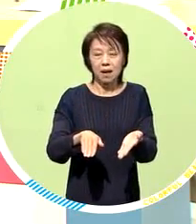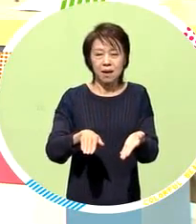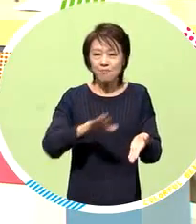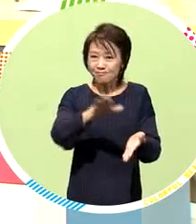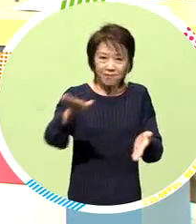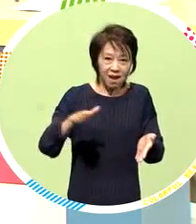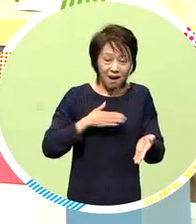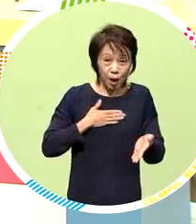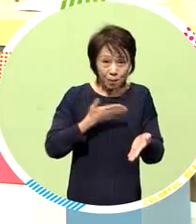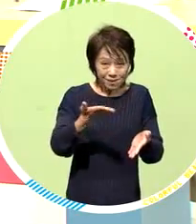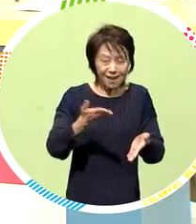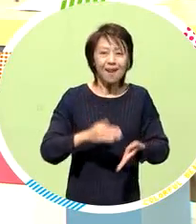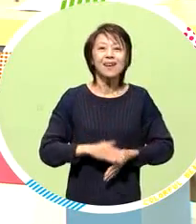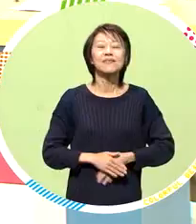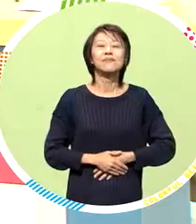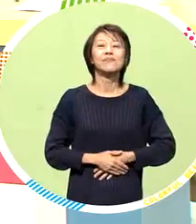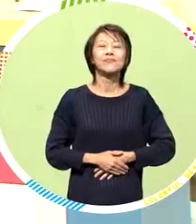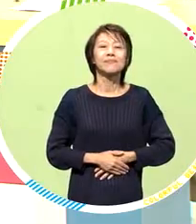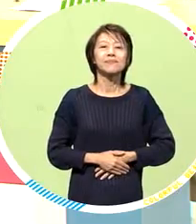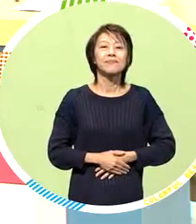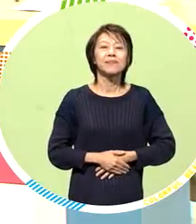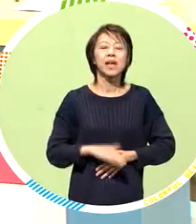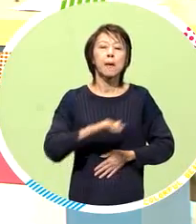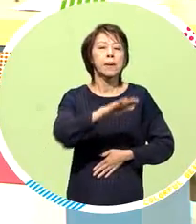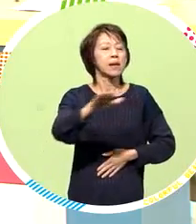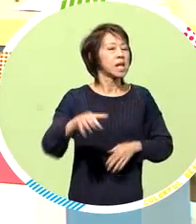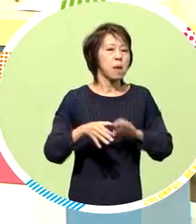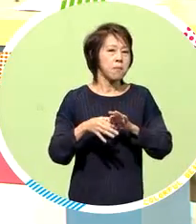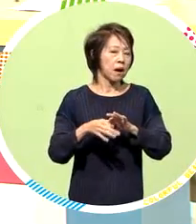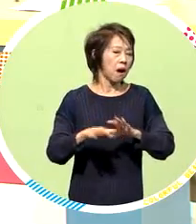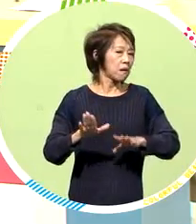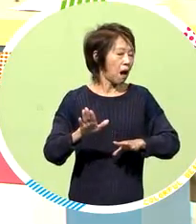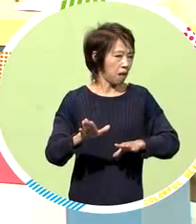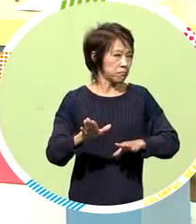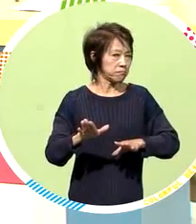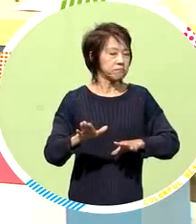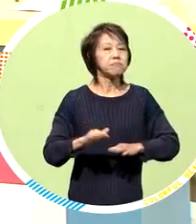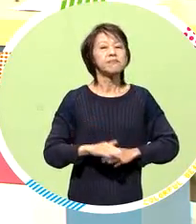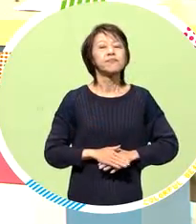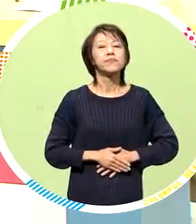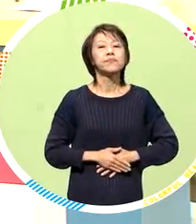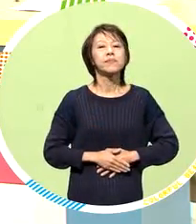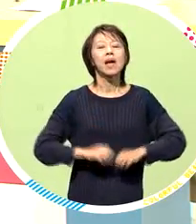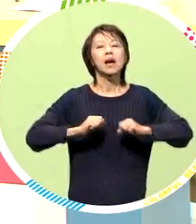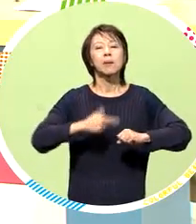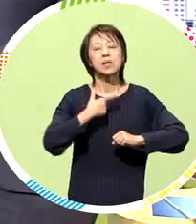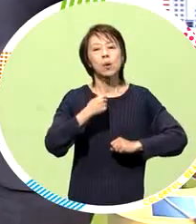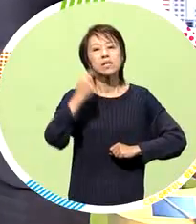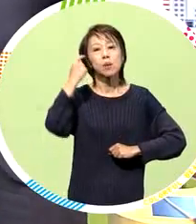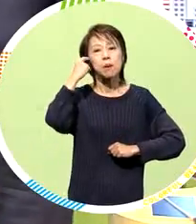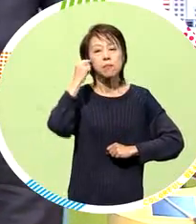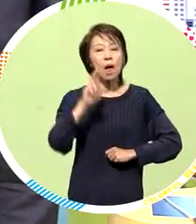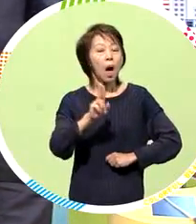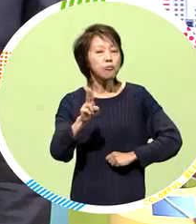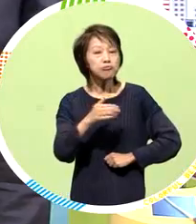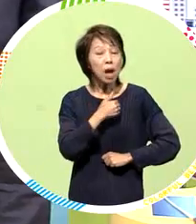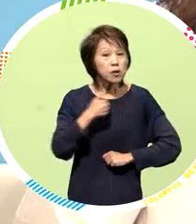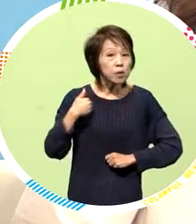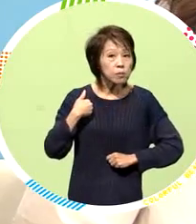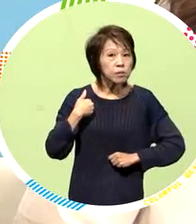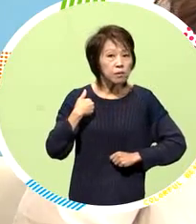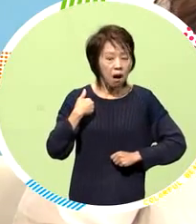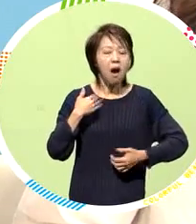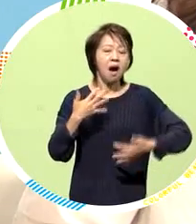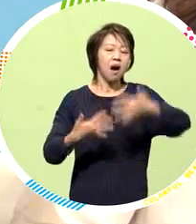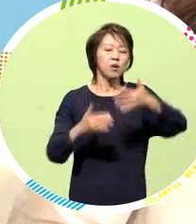ありましょうかうんしっかり皆さんにもかかっている部分がたくさんありましたので頑張っていただきたいと思って大丈夫大丈夫放送を見